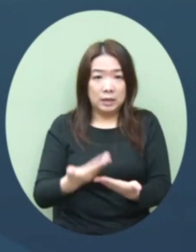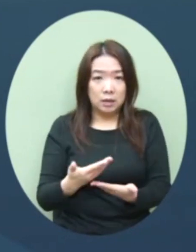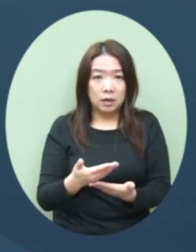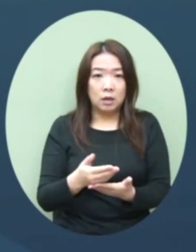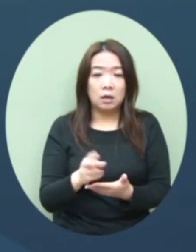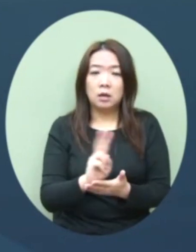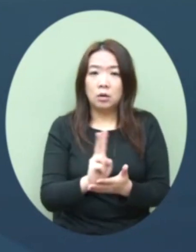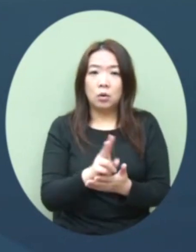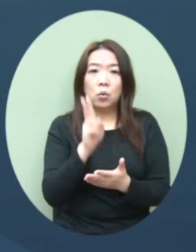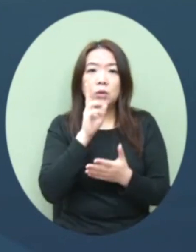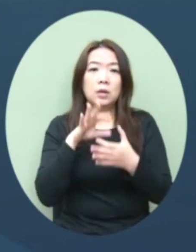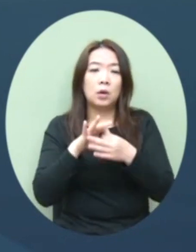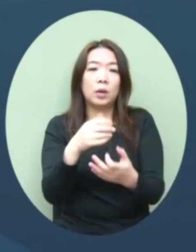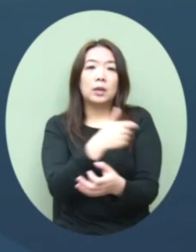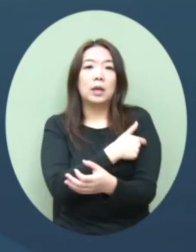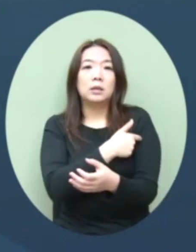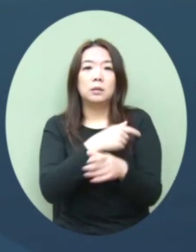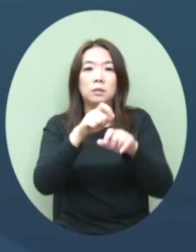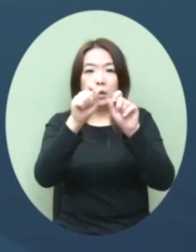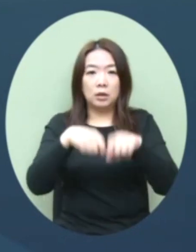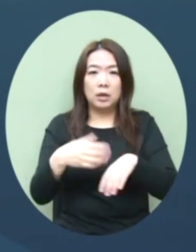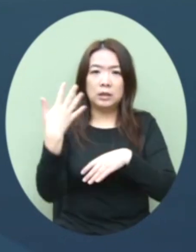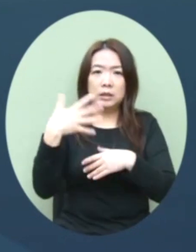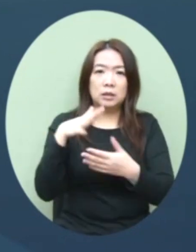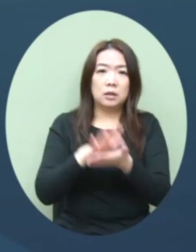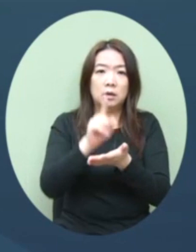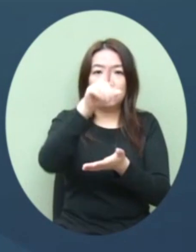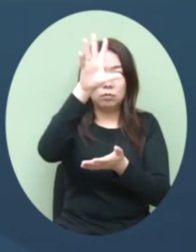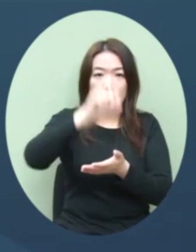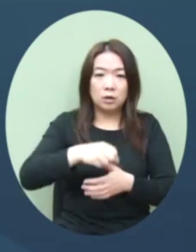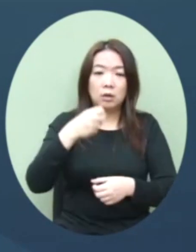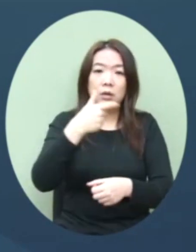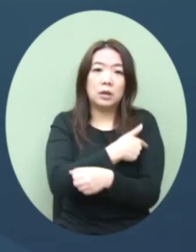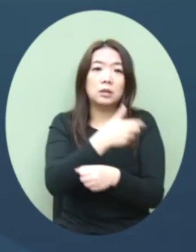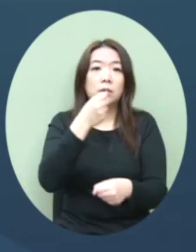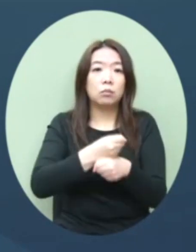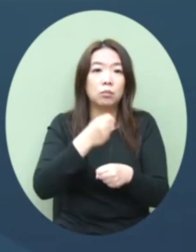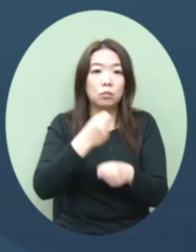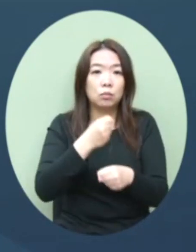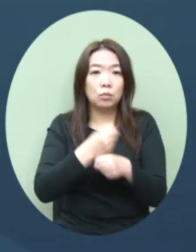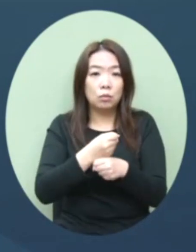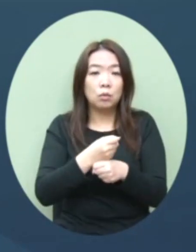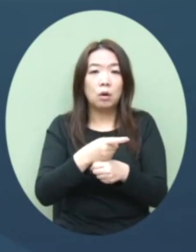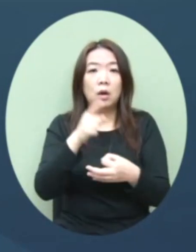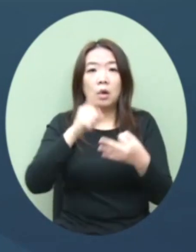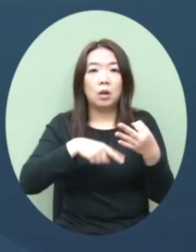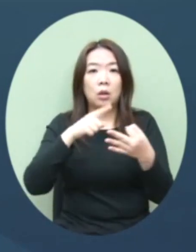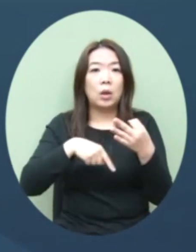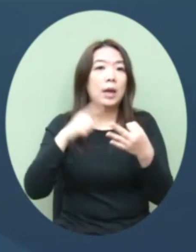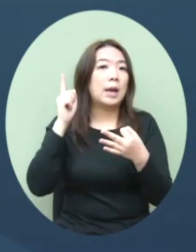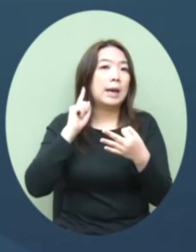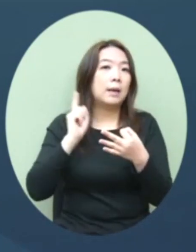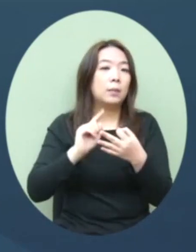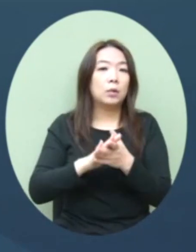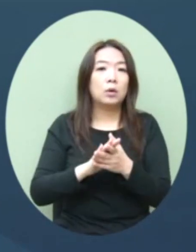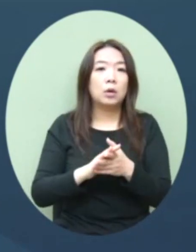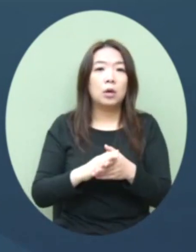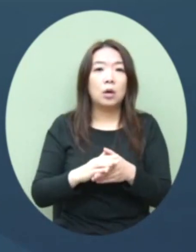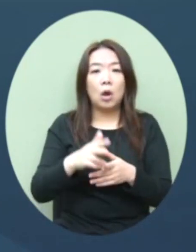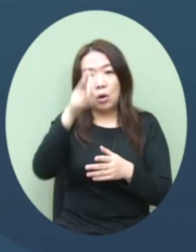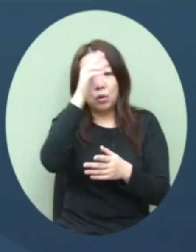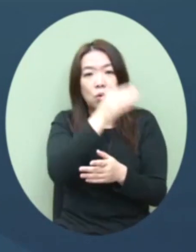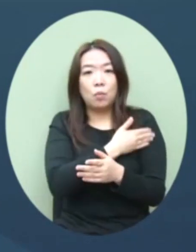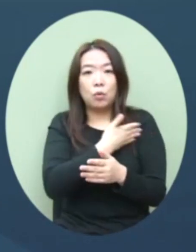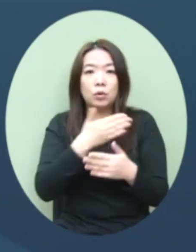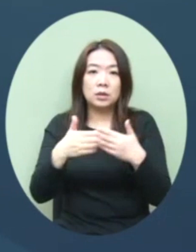於打針的問題過去整年的打針工作都是聶德權局長做公務員事務局